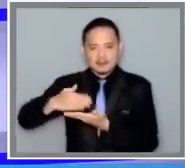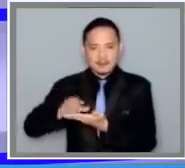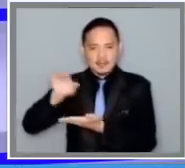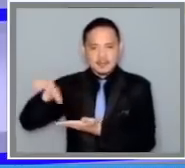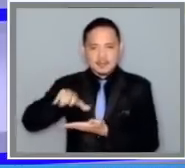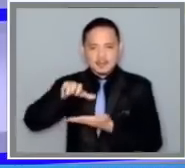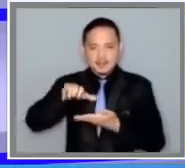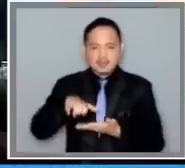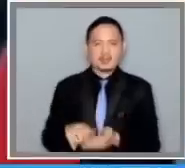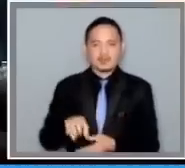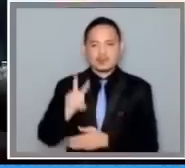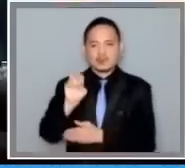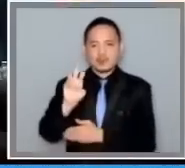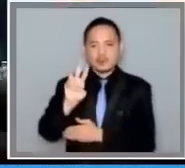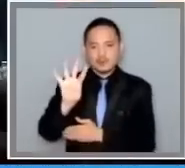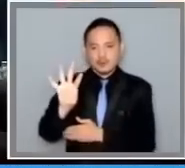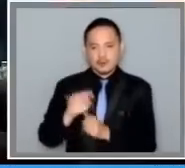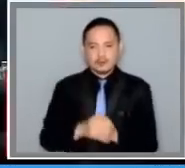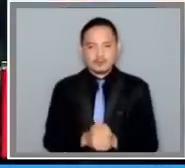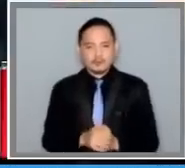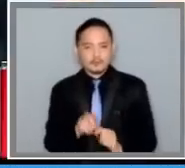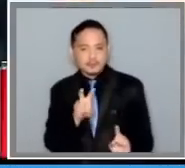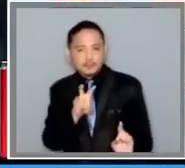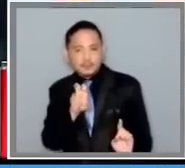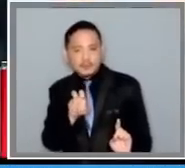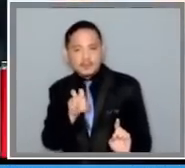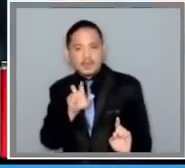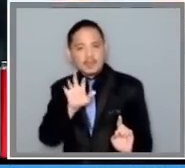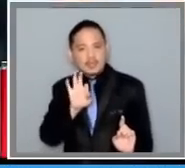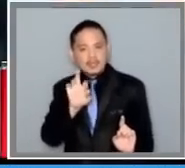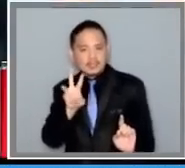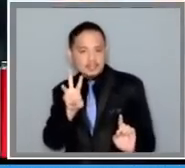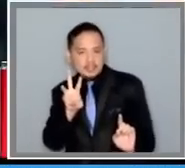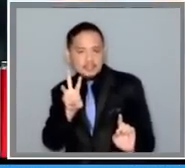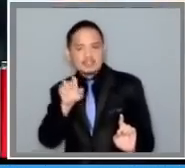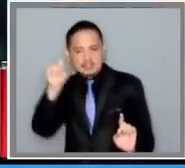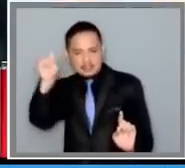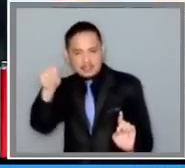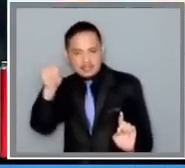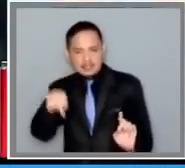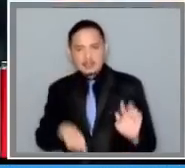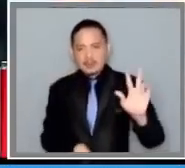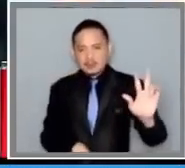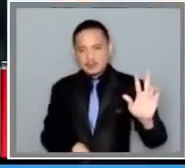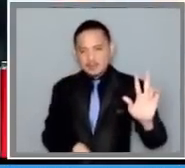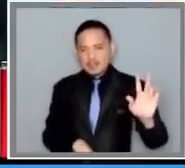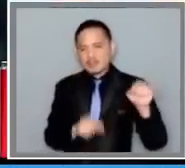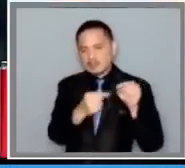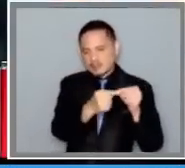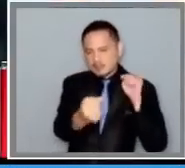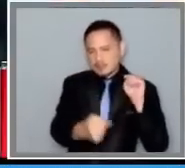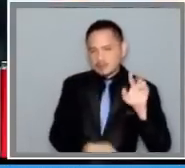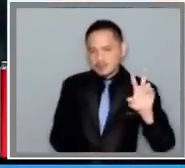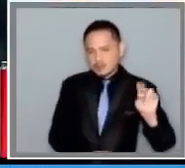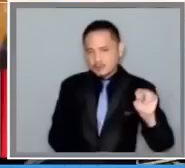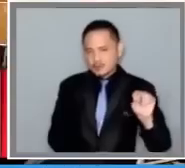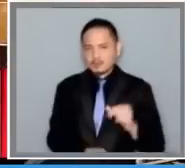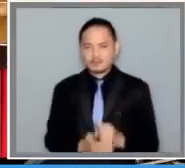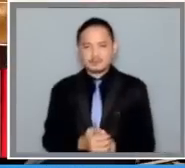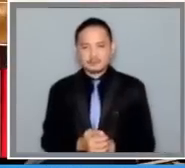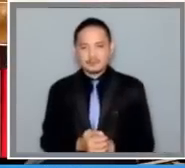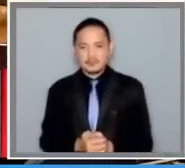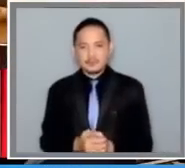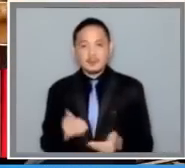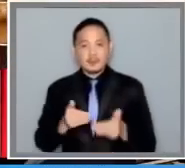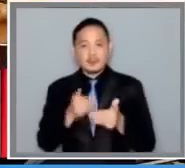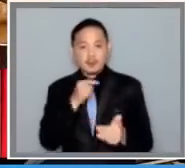2024. 296 na kongresista ang pabor, 3 ang kumontra. Bago aprobahan ang budget, sinabi